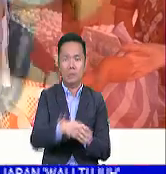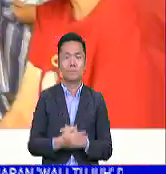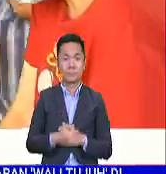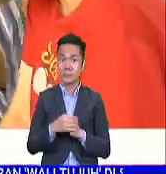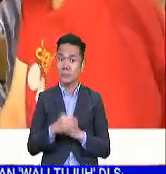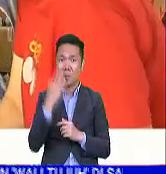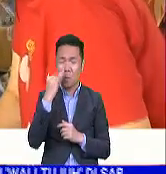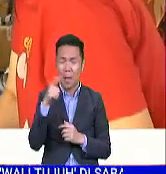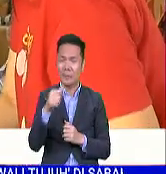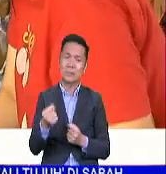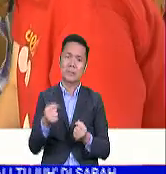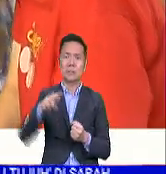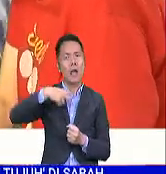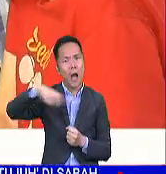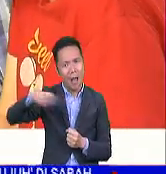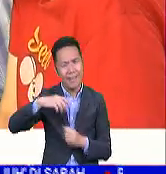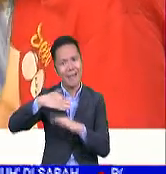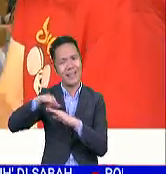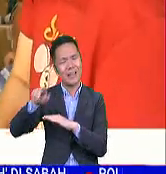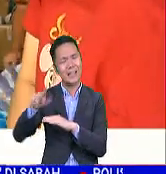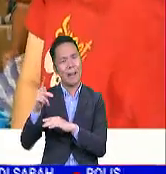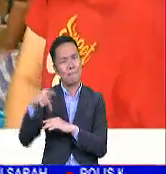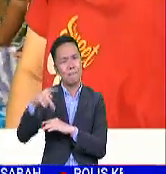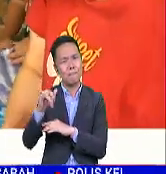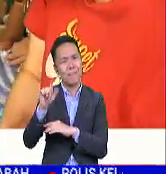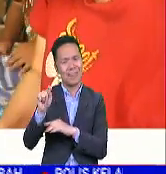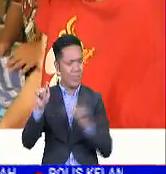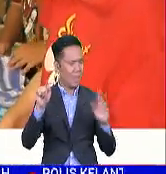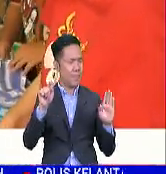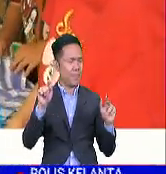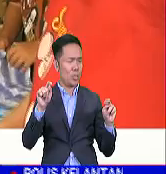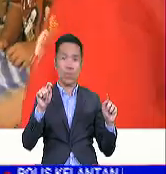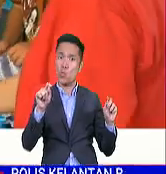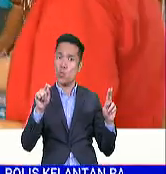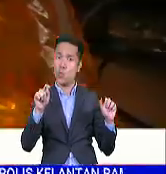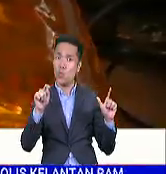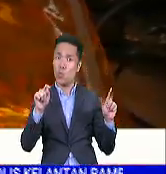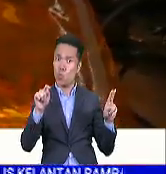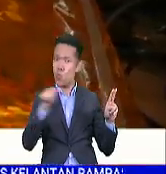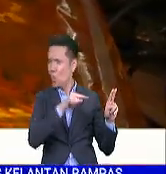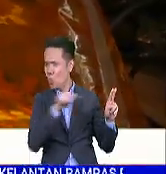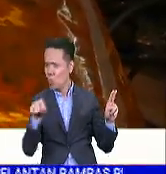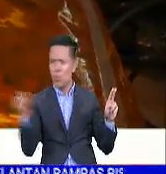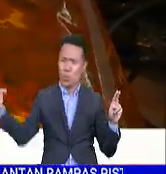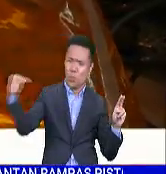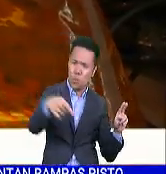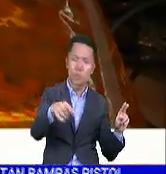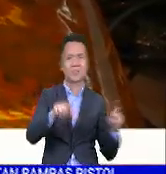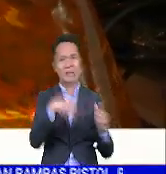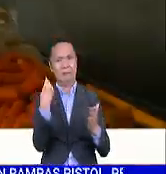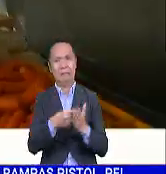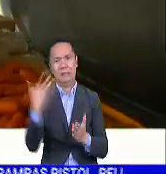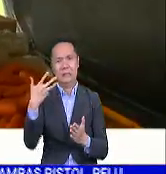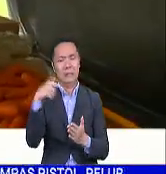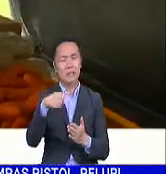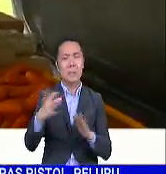Faktor pengangkutan ke Belaga dari Bintulu dan Kapit yang jauh menjadikan harga barang keperluan di kawasan tersebut jauh lebih tinggi